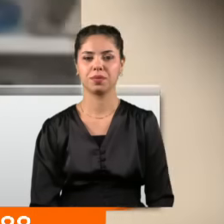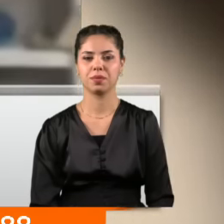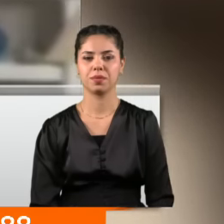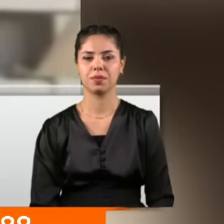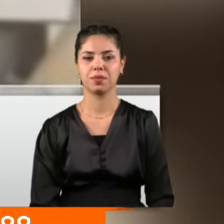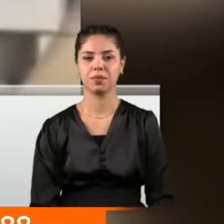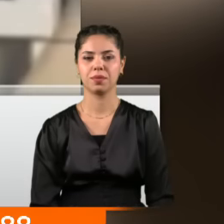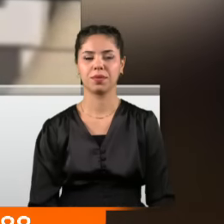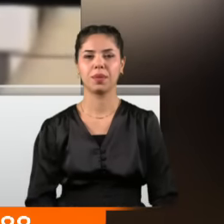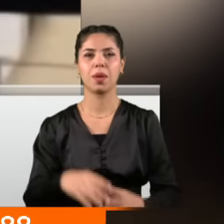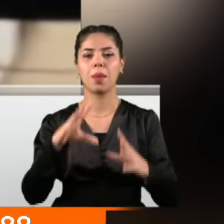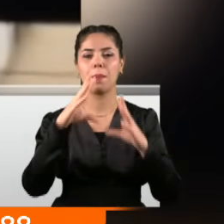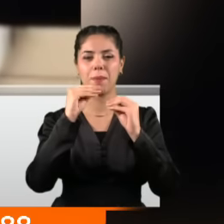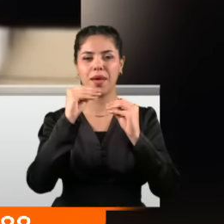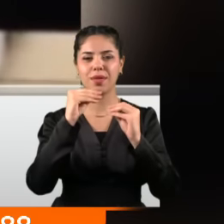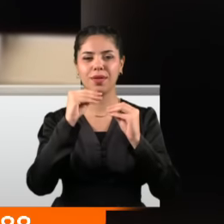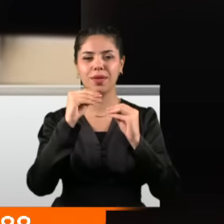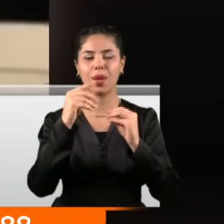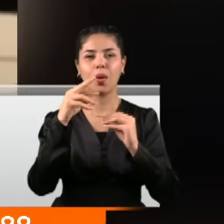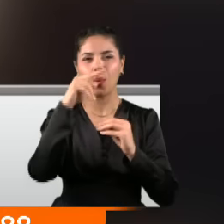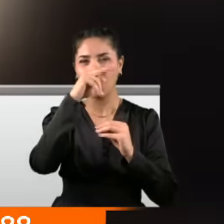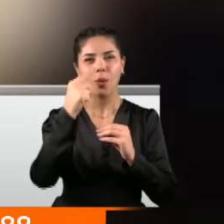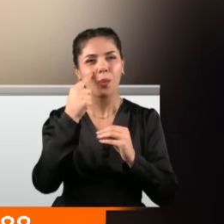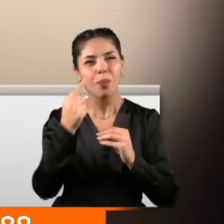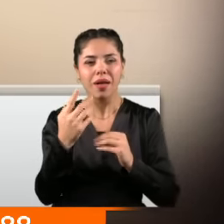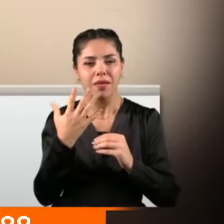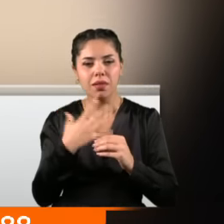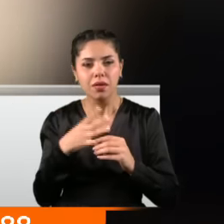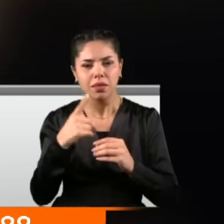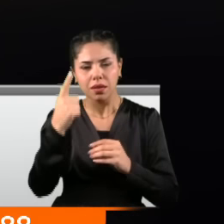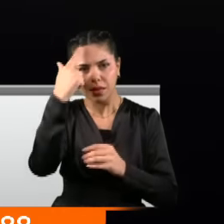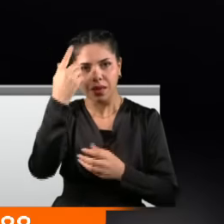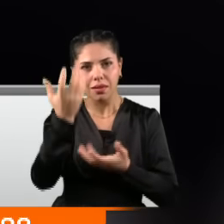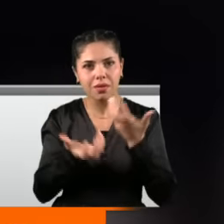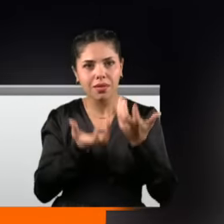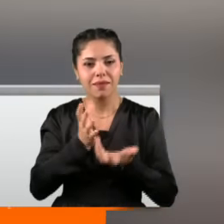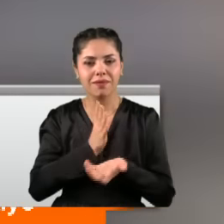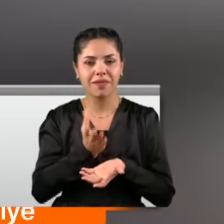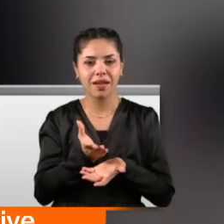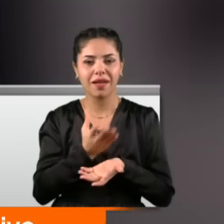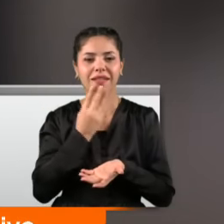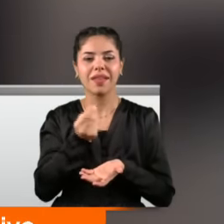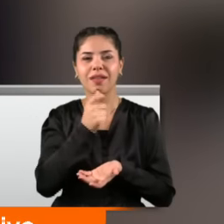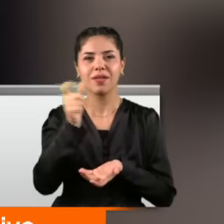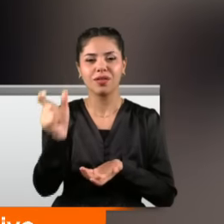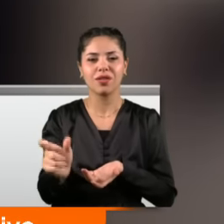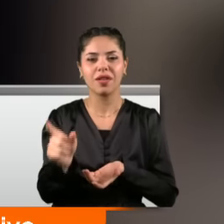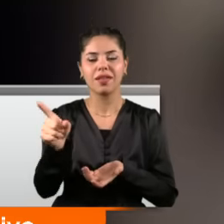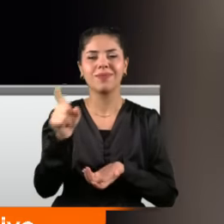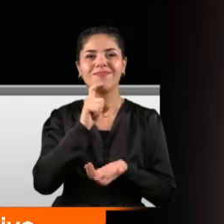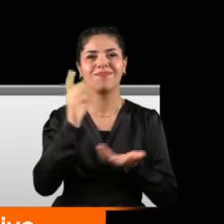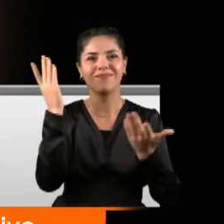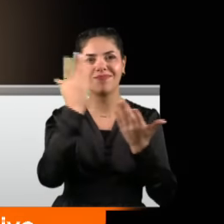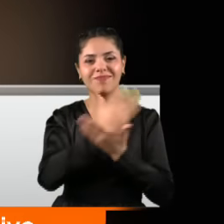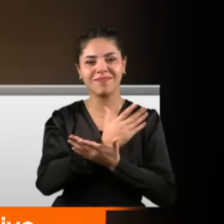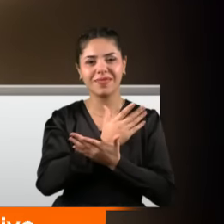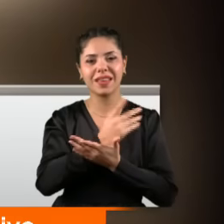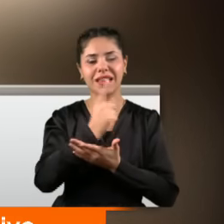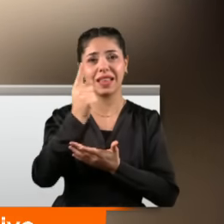Pastayı üflemeden önce koklamak istedi, olanlar oldu. Genç adamın sakarlığı neyse ki